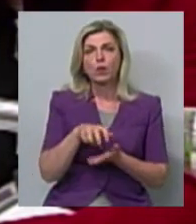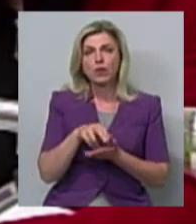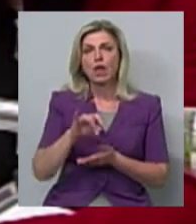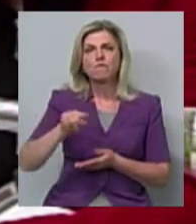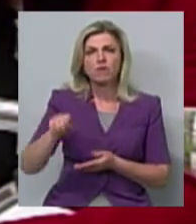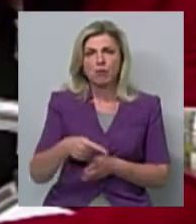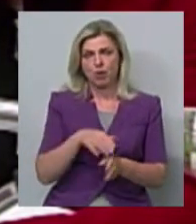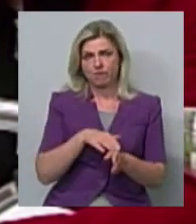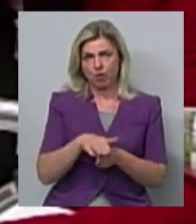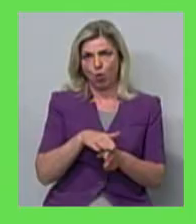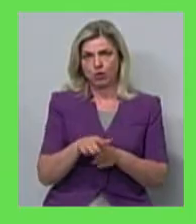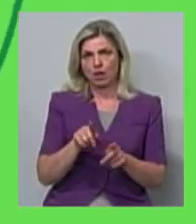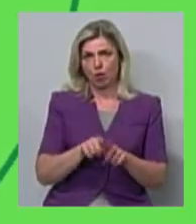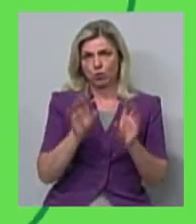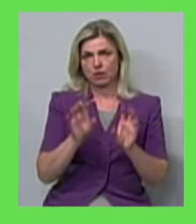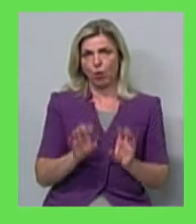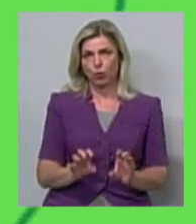виконання цього закону.